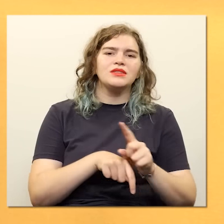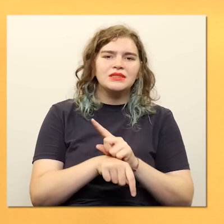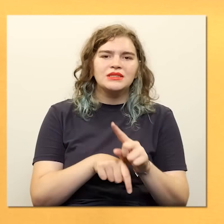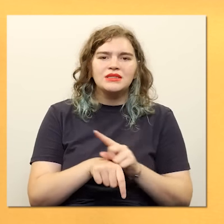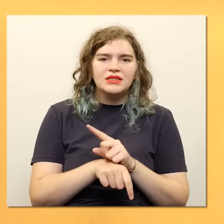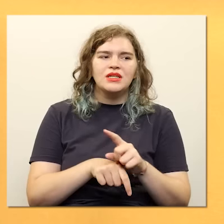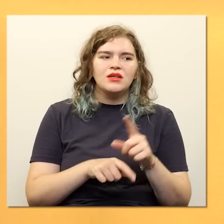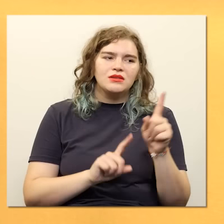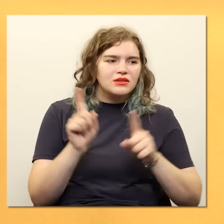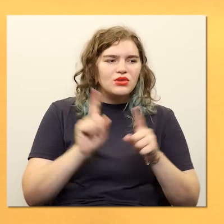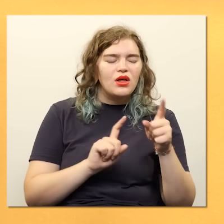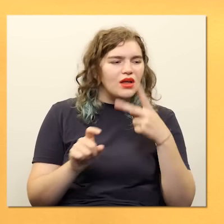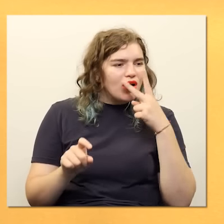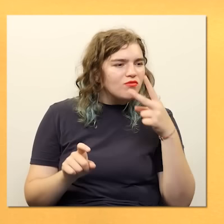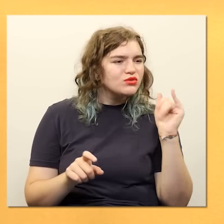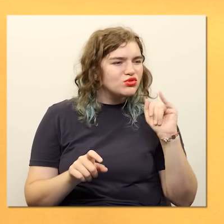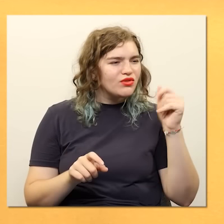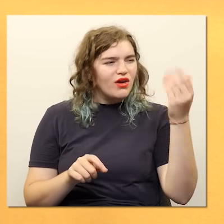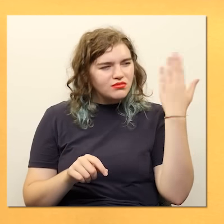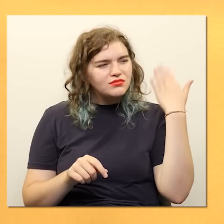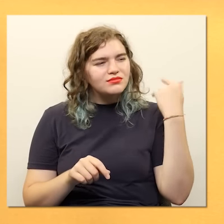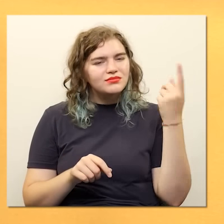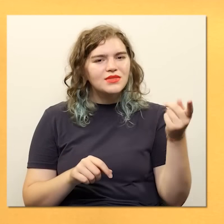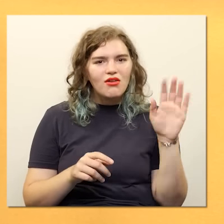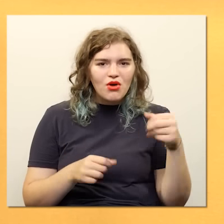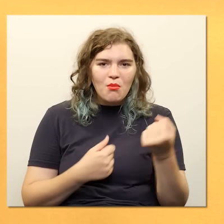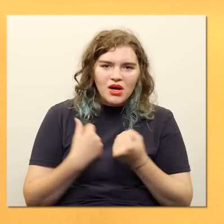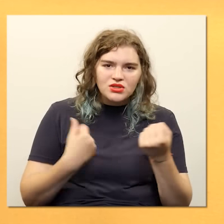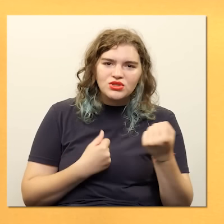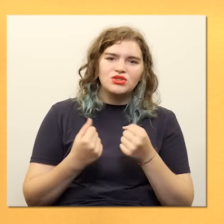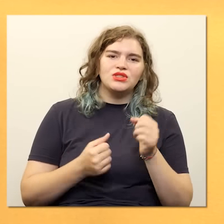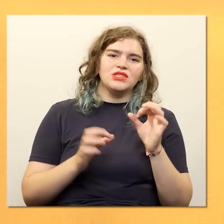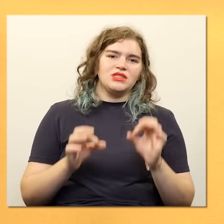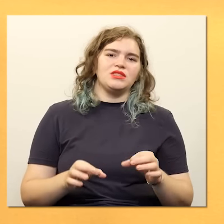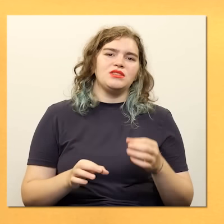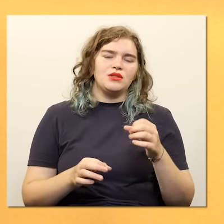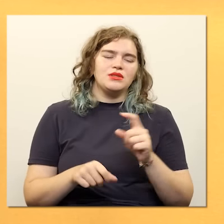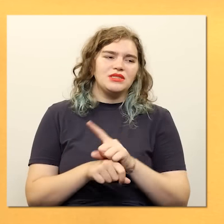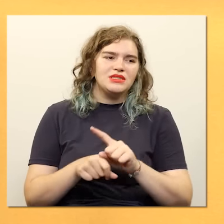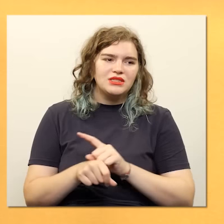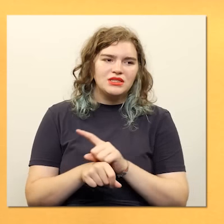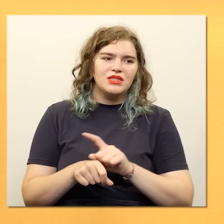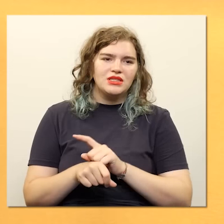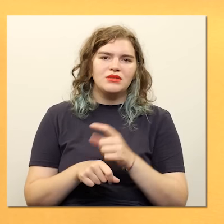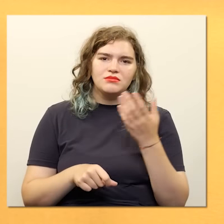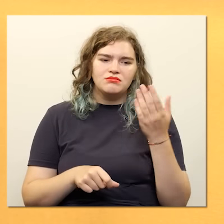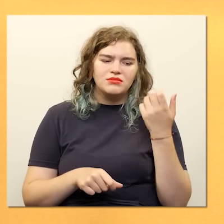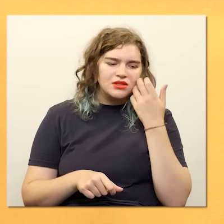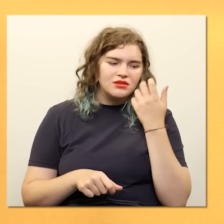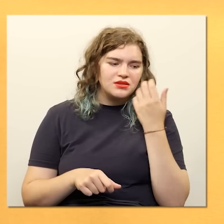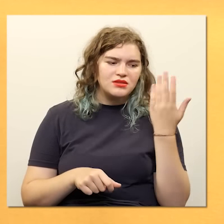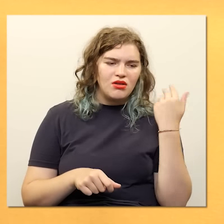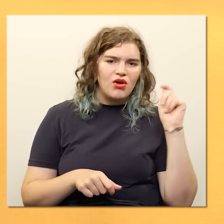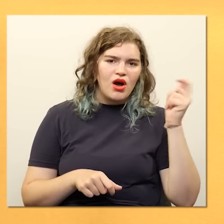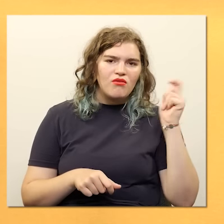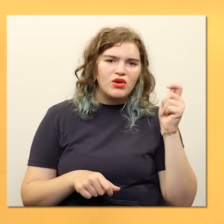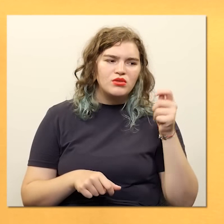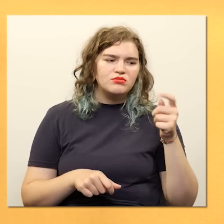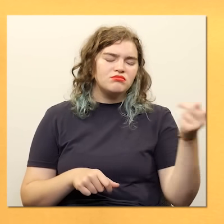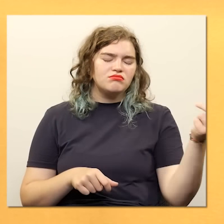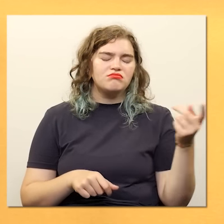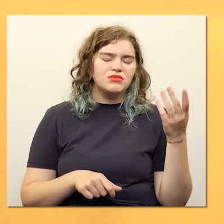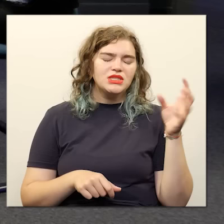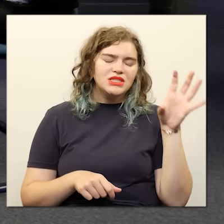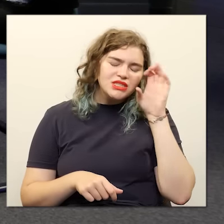i-am identificat pe unii dintre ei, aveau mașini. Deci cândva, când eram noi pe afară